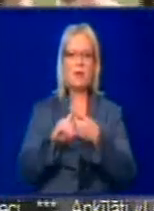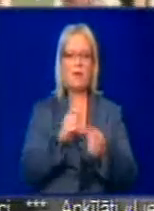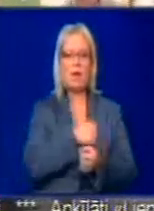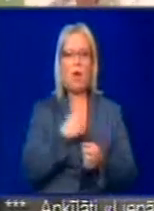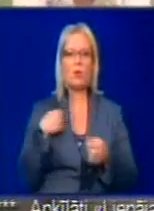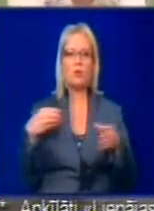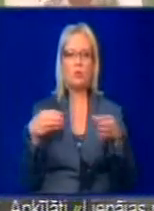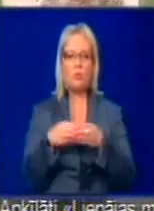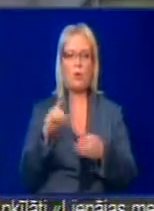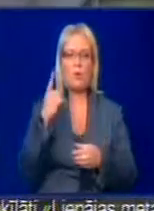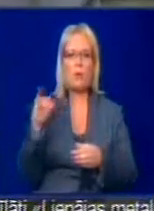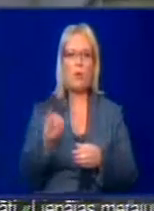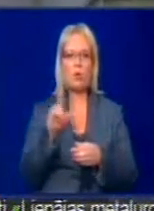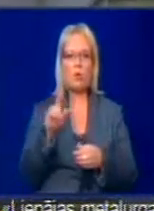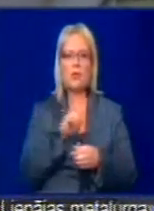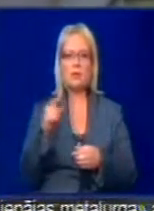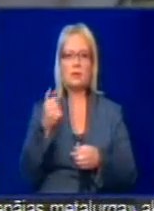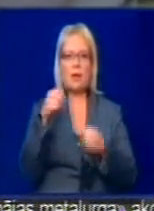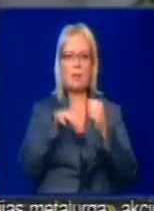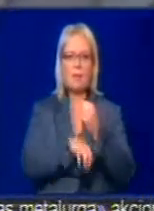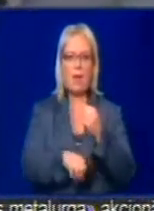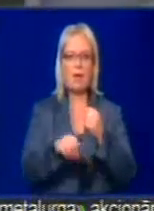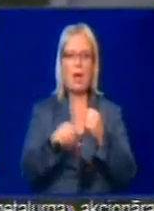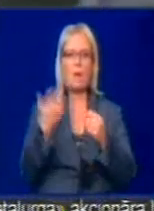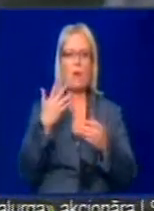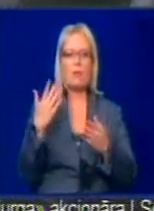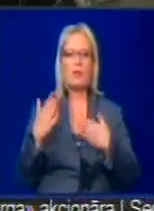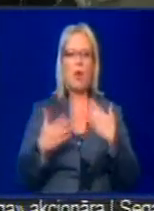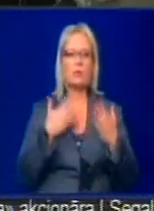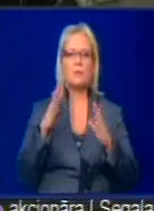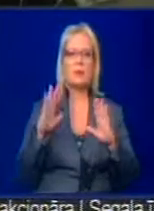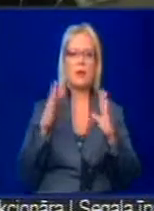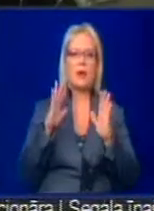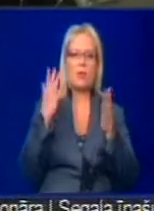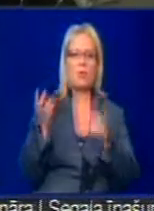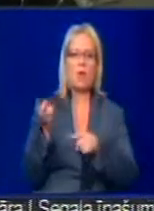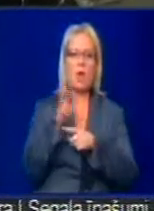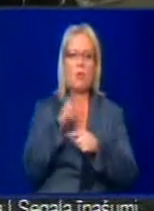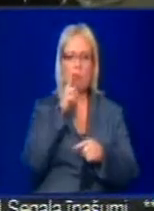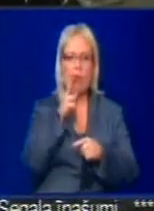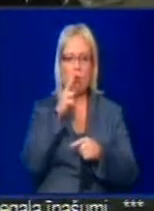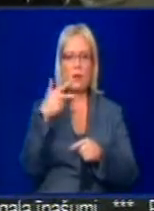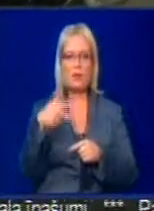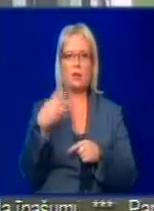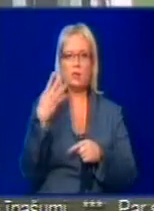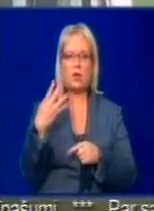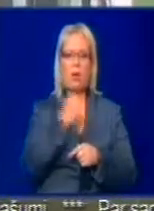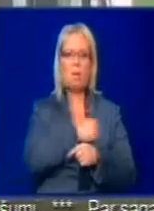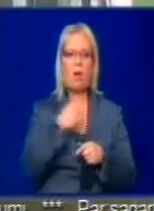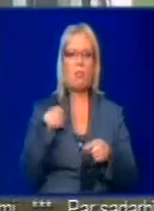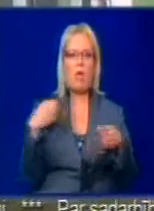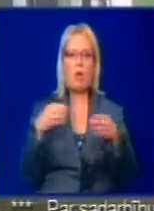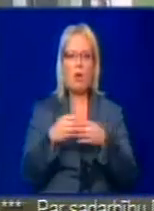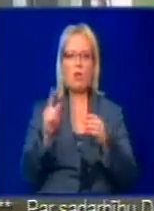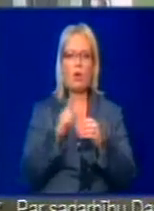kaujas grupai no 1. jūlija līdz pat gada beigām trauksmes gadījumā jāierodas Daugavpilī, 34. bataljonā,